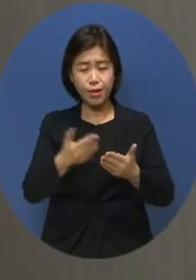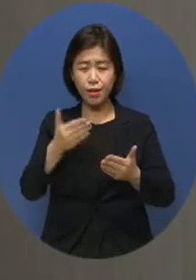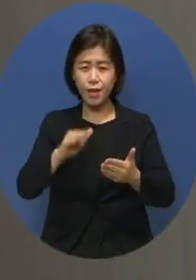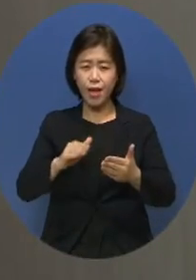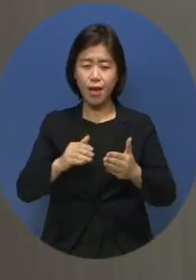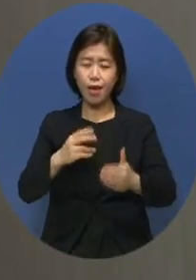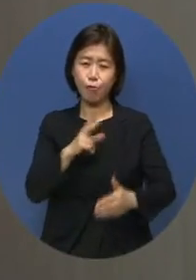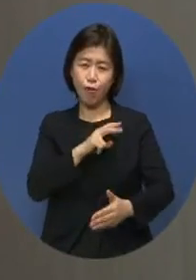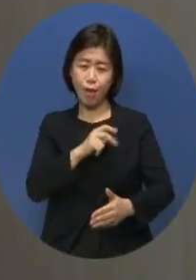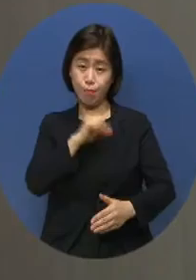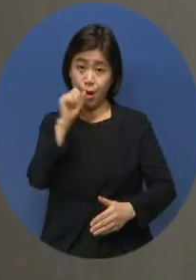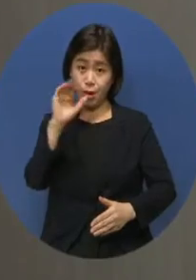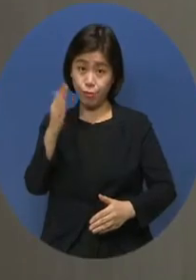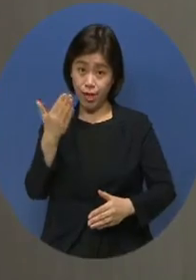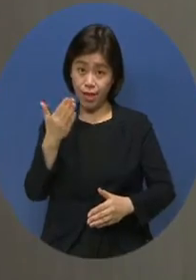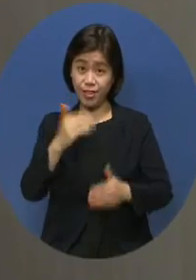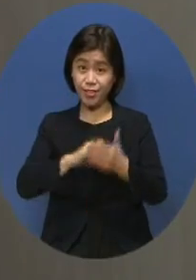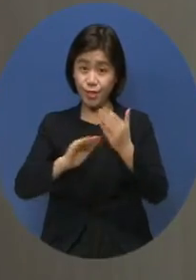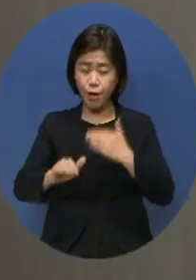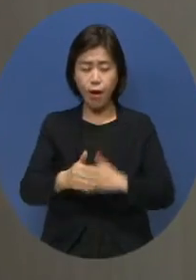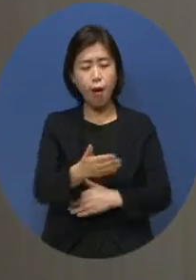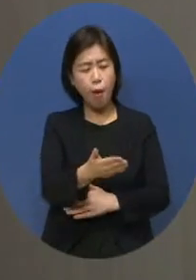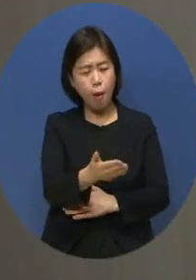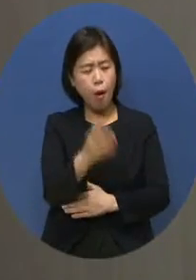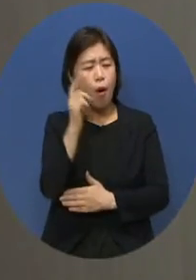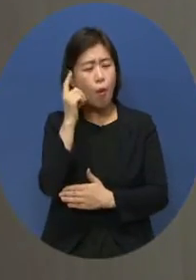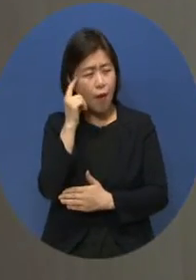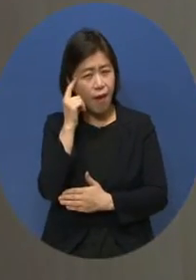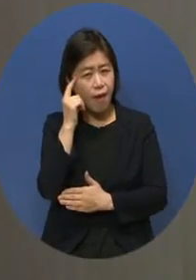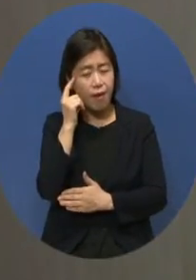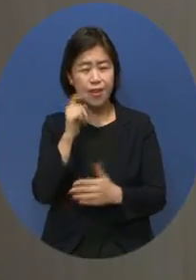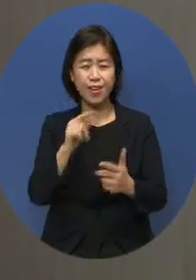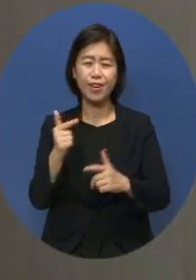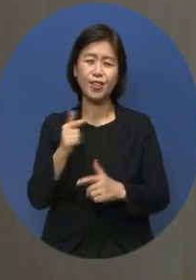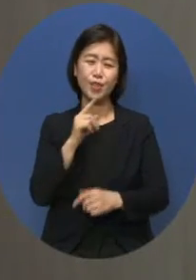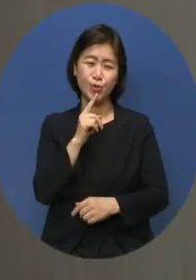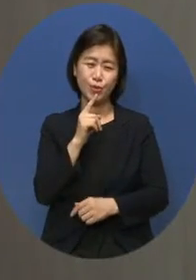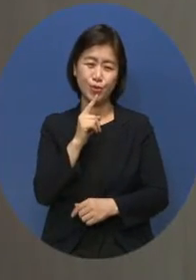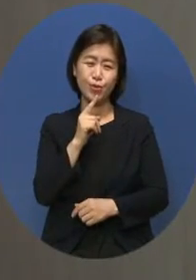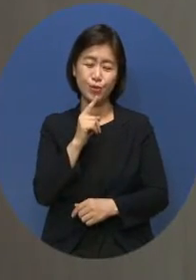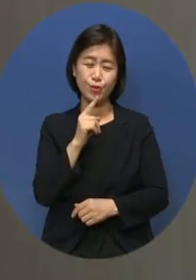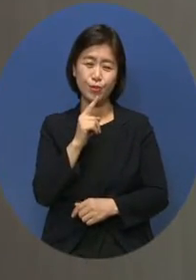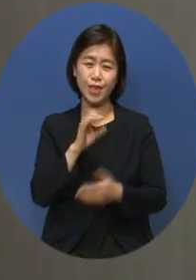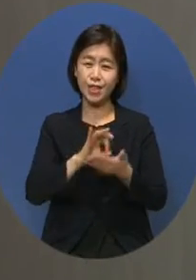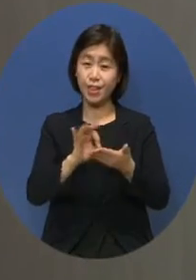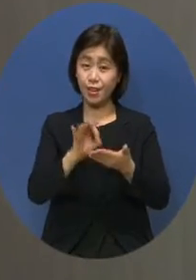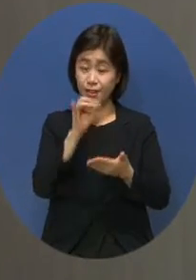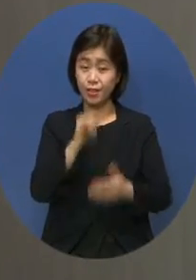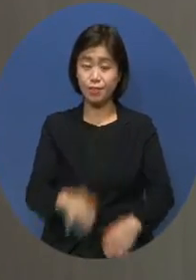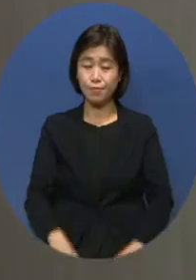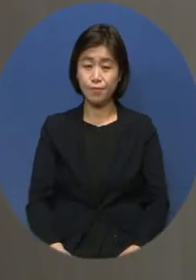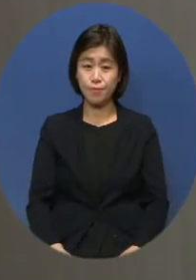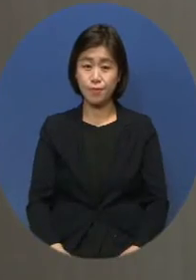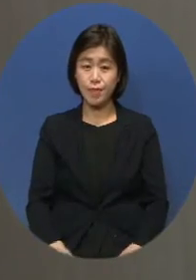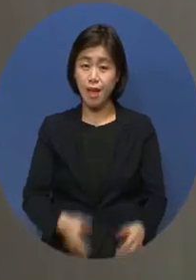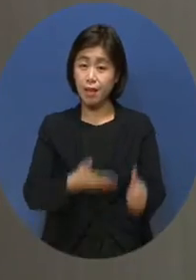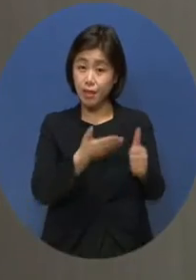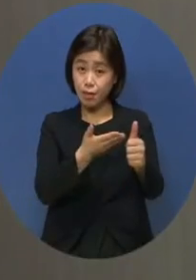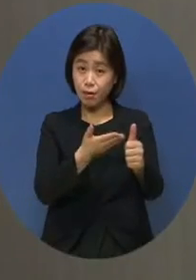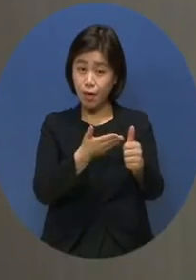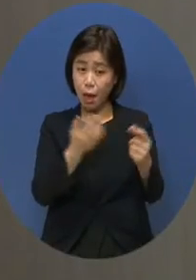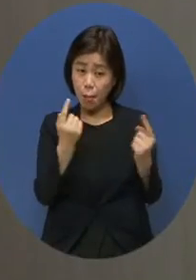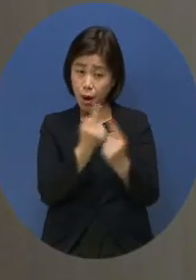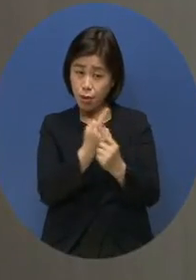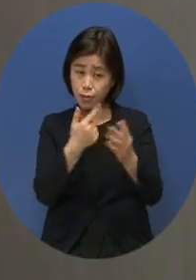나서는 의원님 왜 그렇게 생각하세요? 라고 묻는다던가 훨씬 더 다양한 어떤 눈앞에 있는 사람의 변화를 촉구하기 위해서